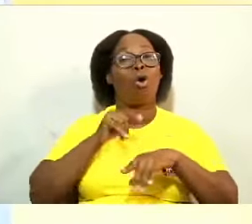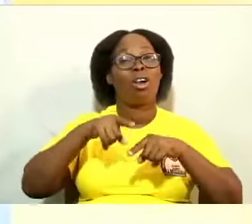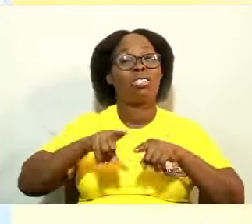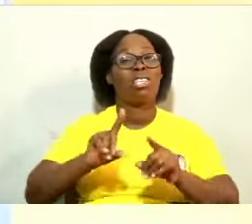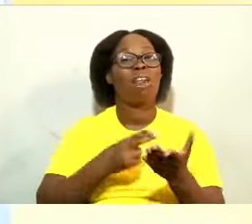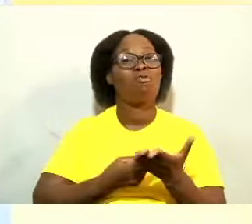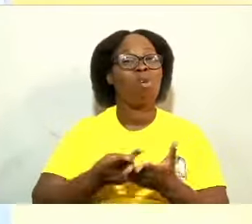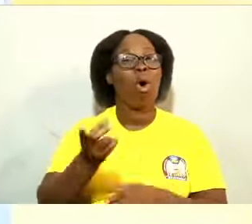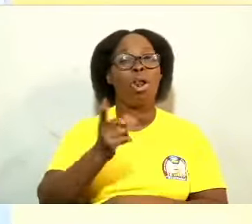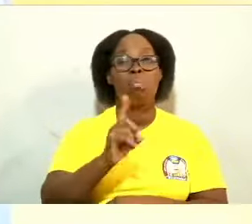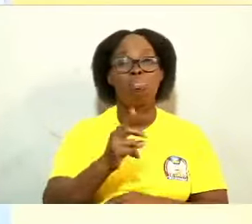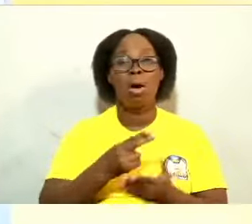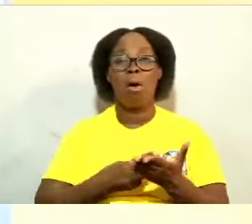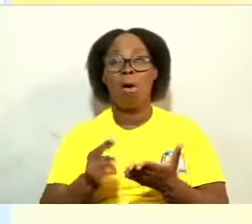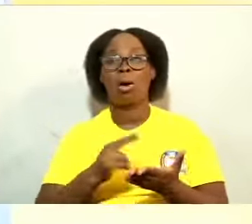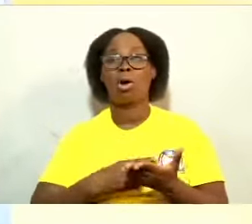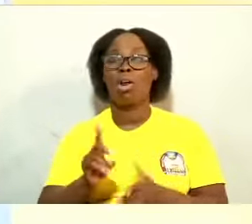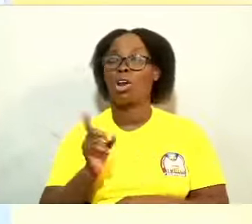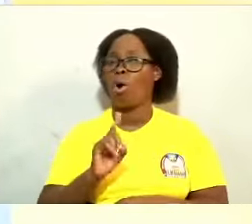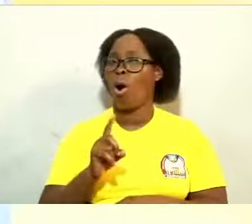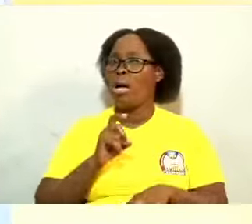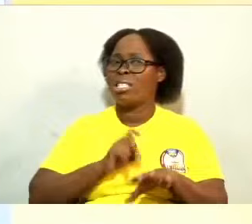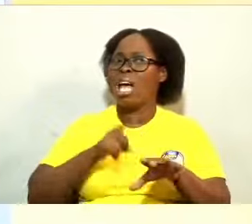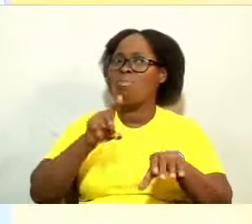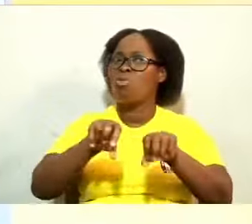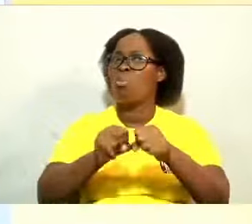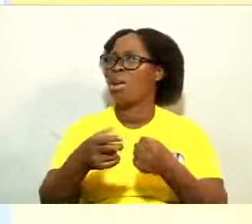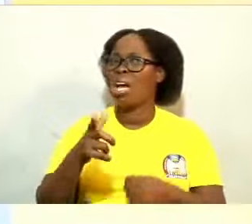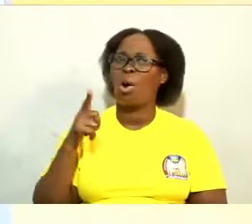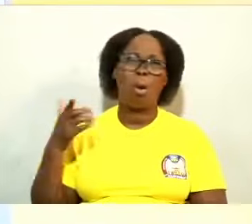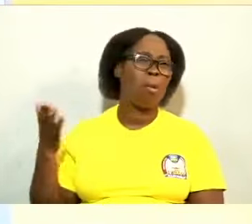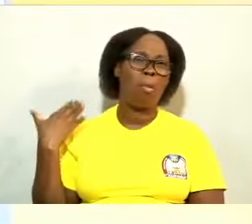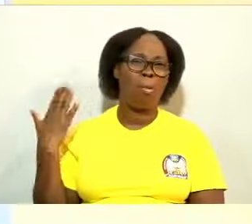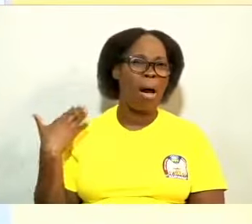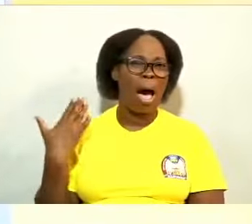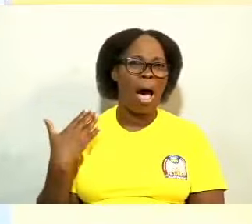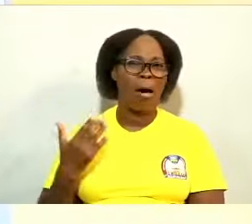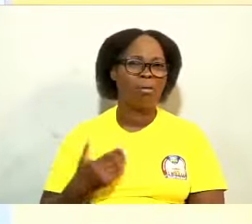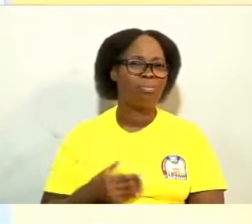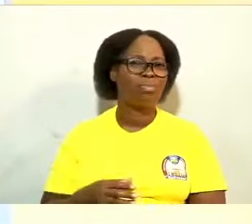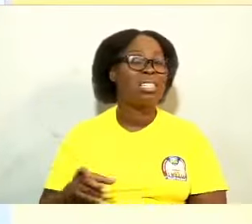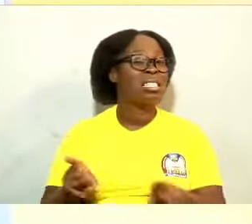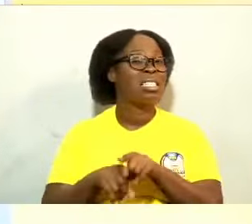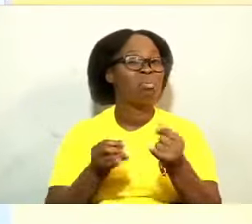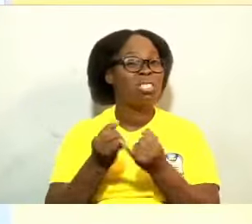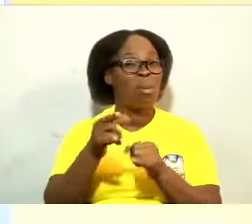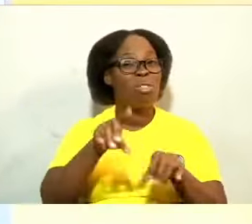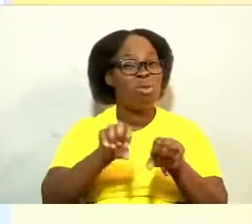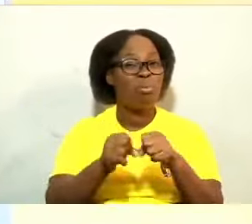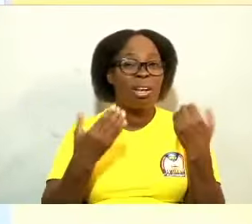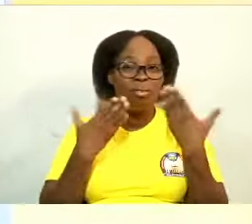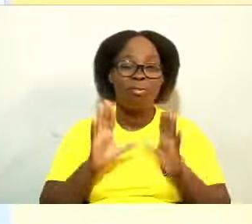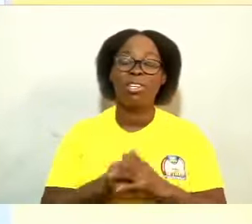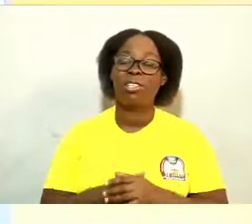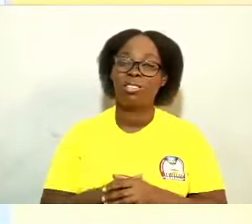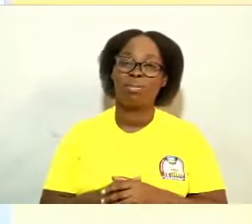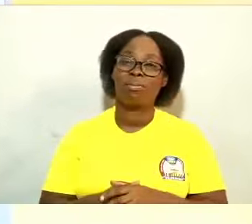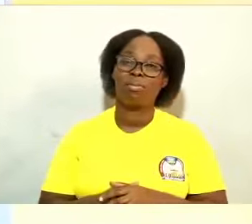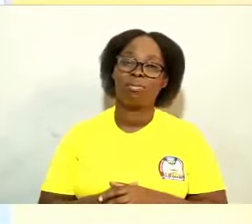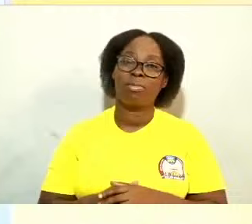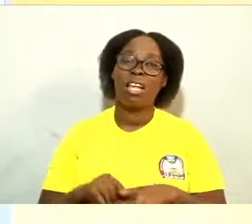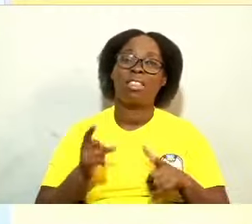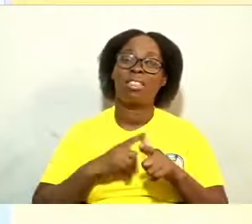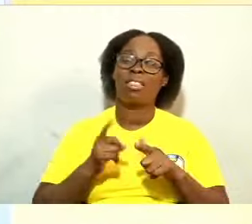si mtakatifu fulani, mtakatifu wakati amri ulizivunja ikiwemo na sabato. Alafu unajipa jina la